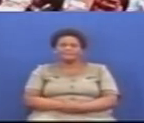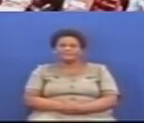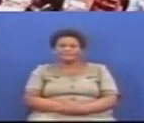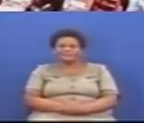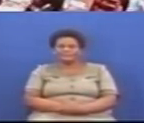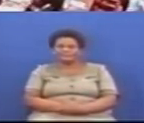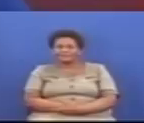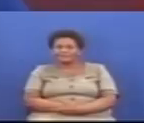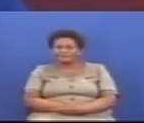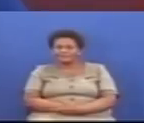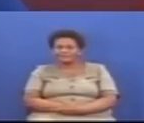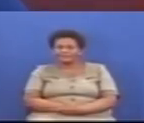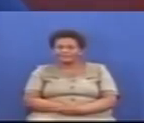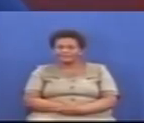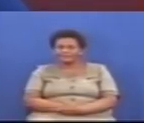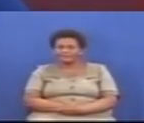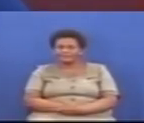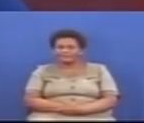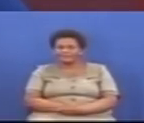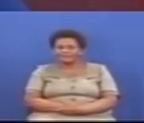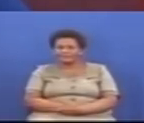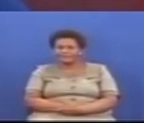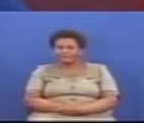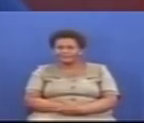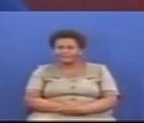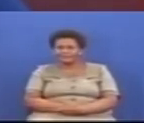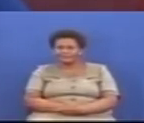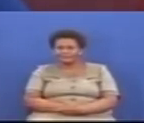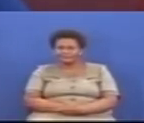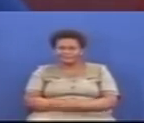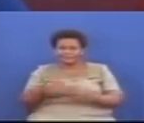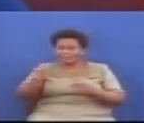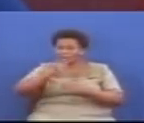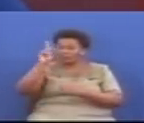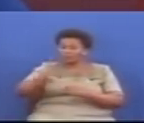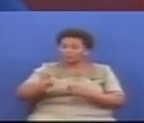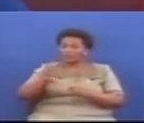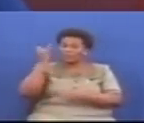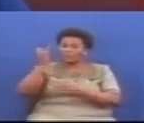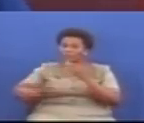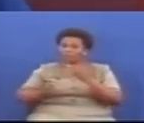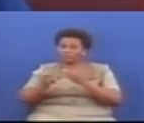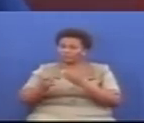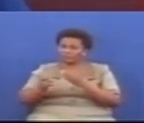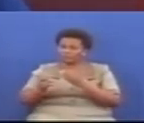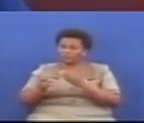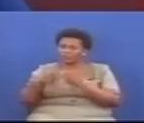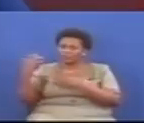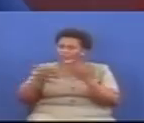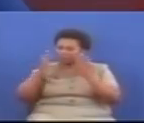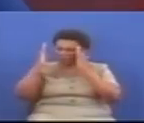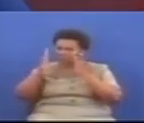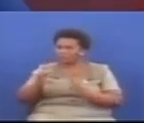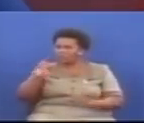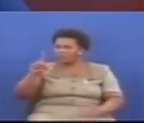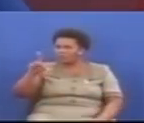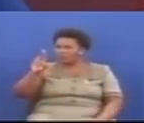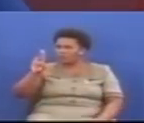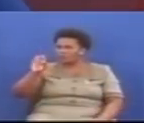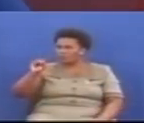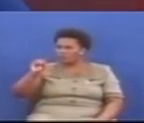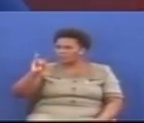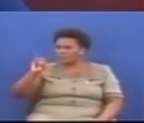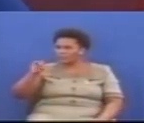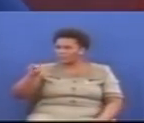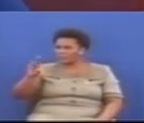Asante na kushukuru sana. Sasa tunaenda swali la mwisho la siku ya leo la Mheshimiwa Livingstone Joseph Lusinde, mbunge wa